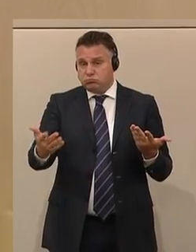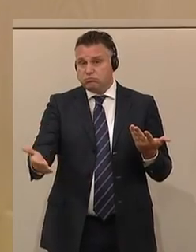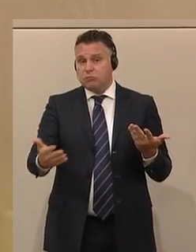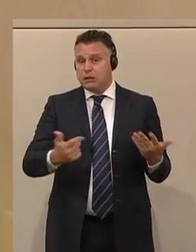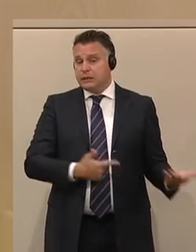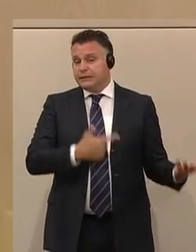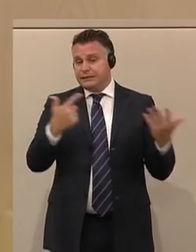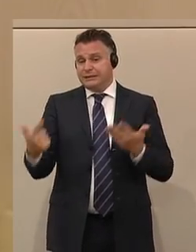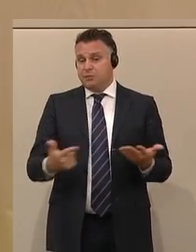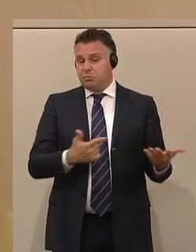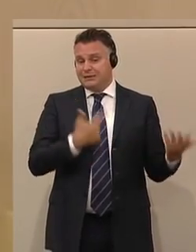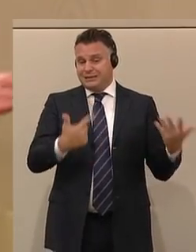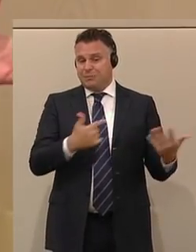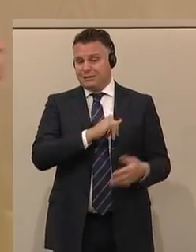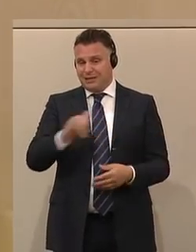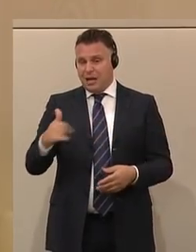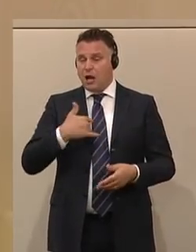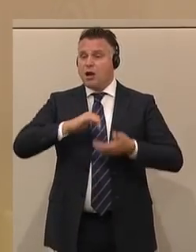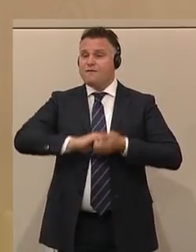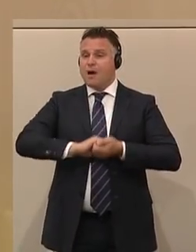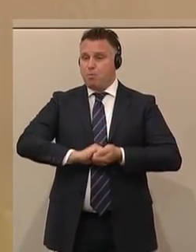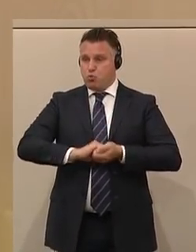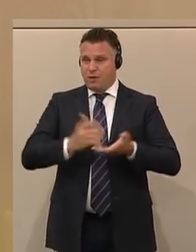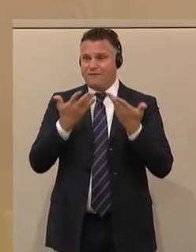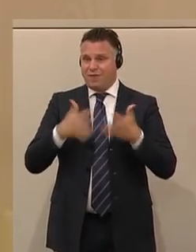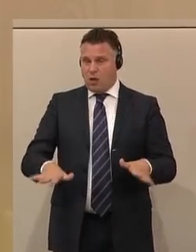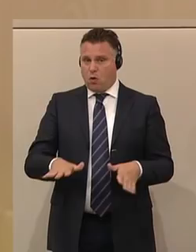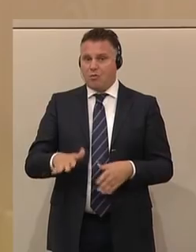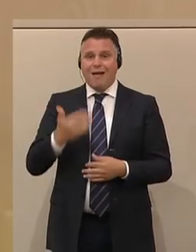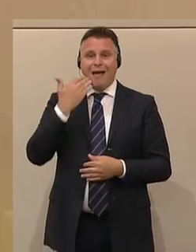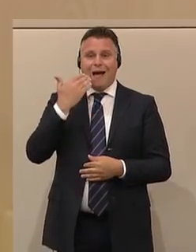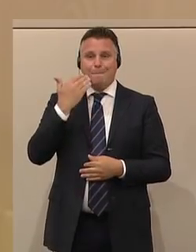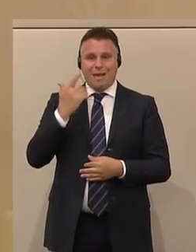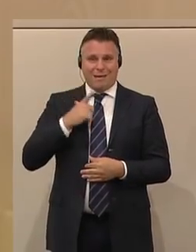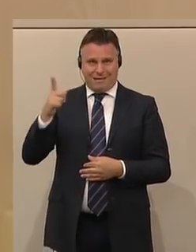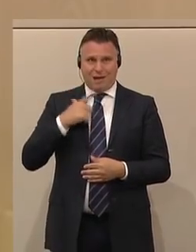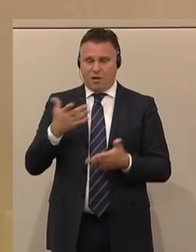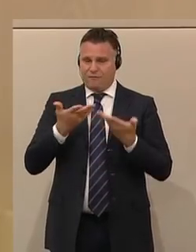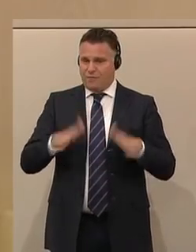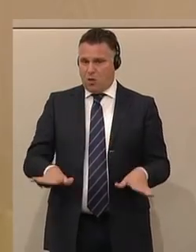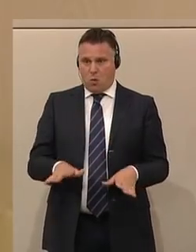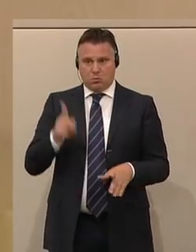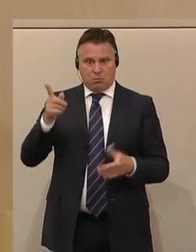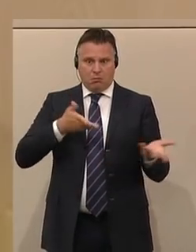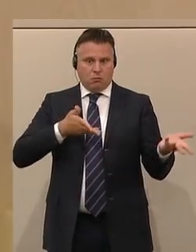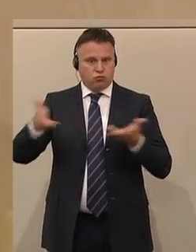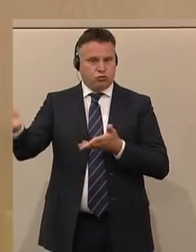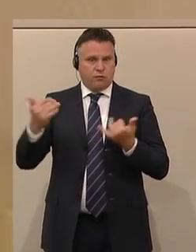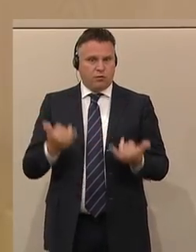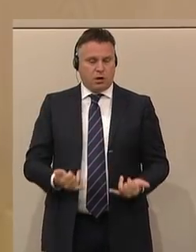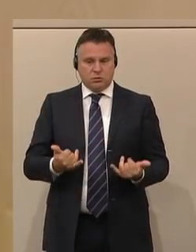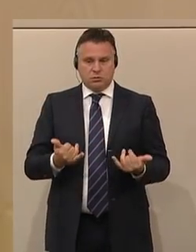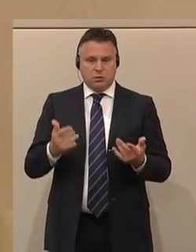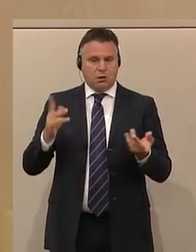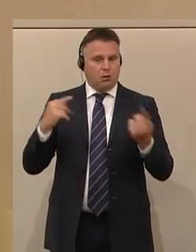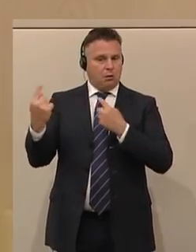nach 7 Jahrzehnten unseren wichtigsten Verbündeten, die Vereinigten Staaten. Völlig unberechenbar, taumelt durch